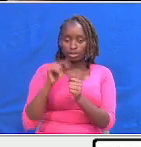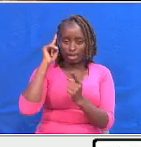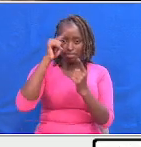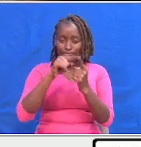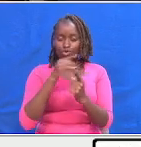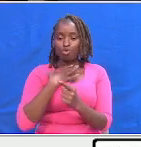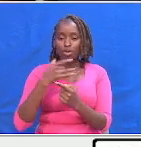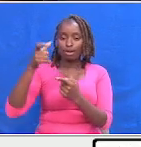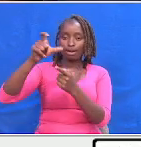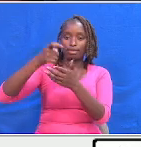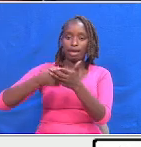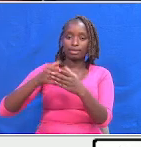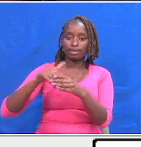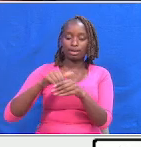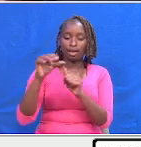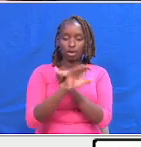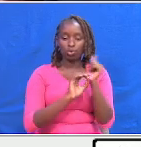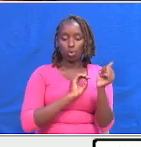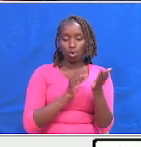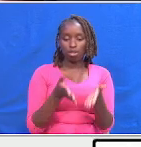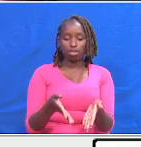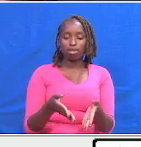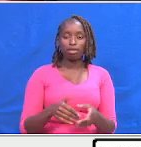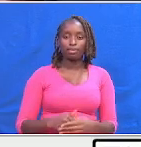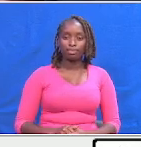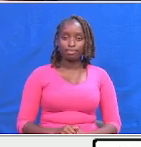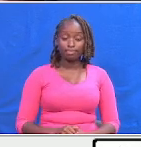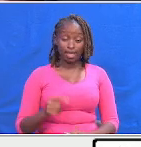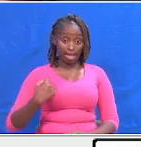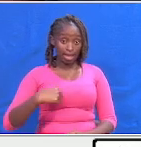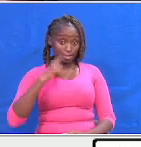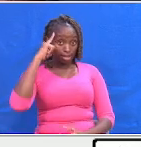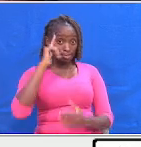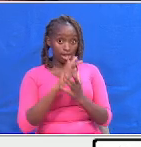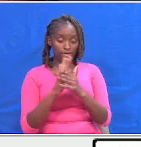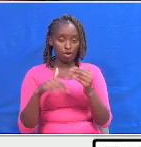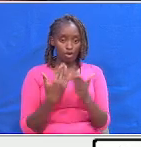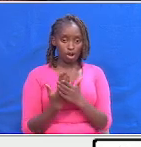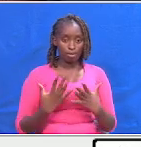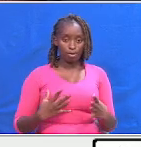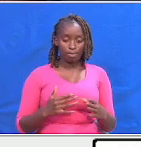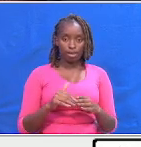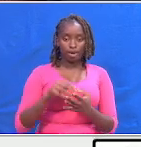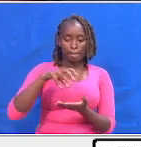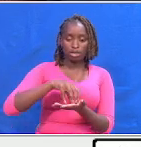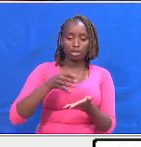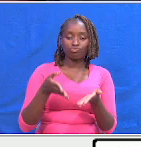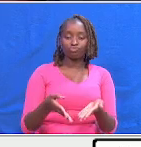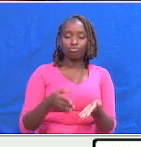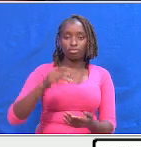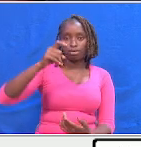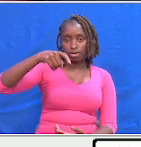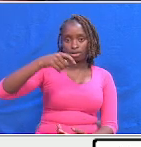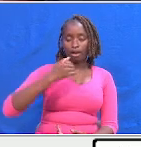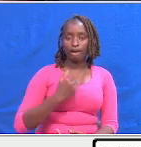kuongeza ushuru nchini. We believe that genuine consultation of all concerned stakeholders in all these matters is